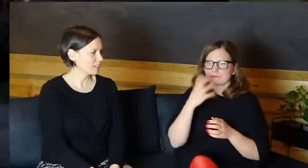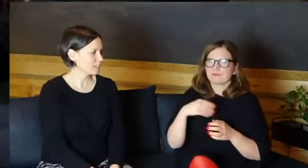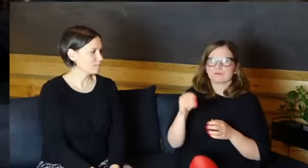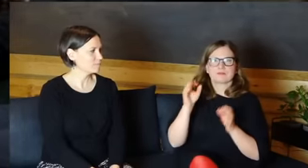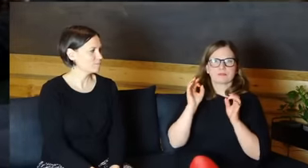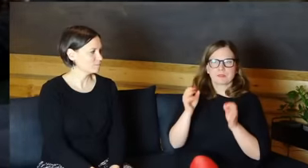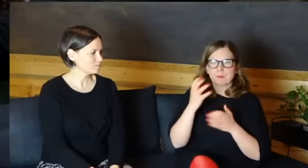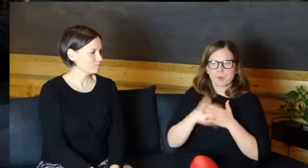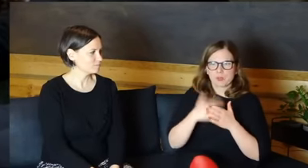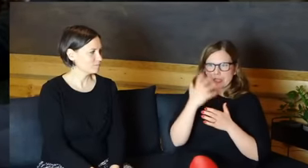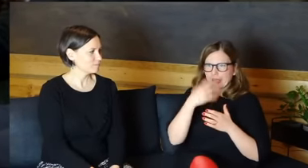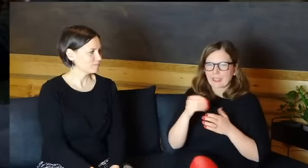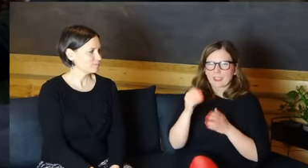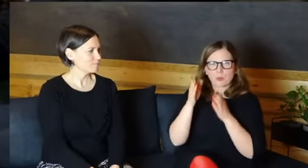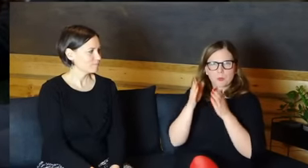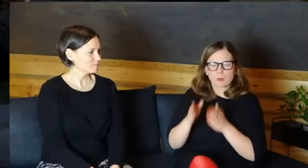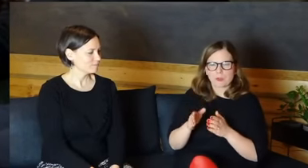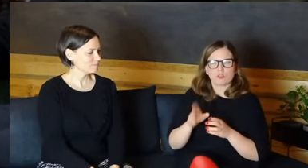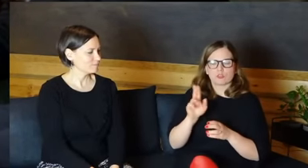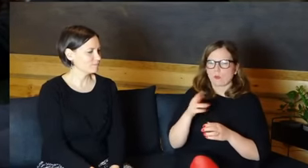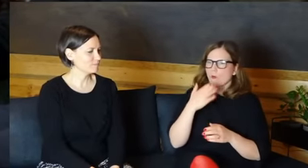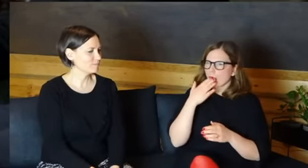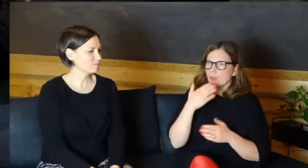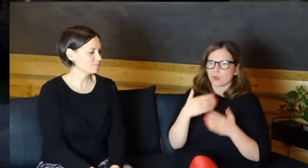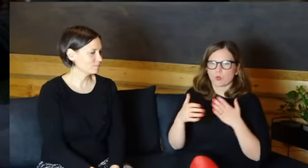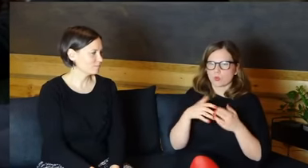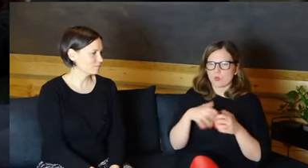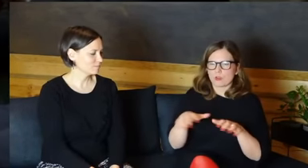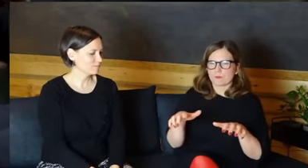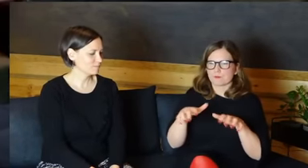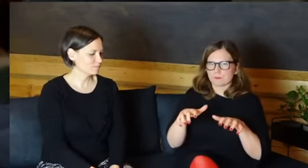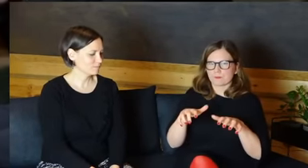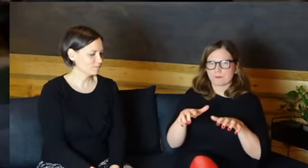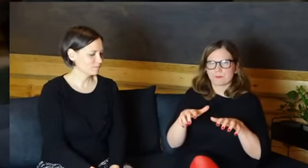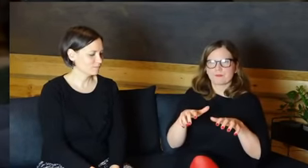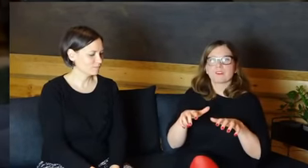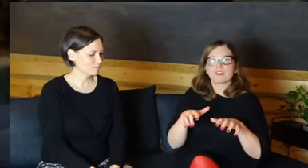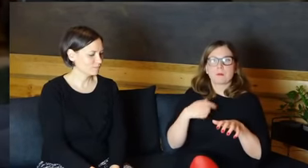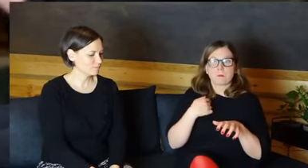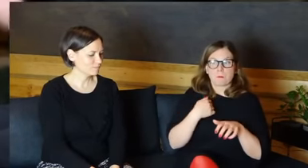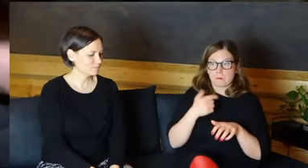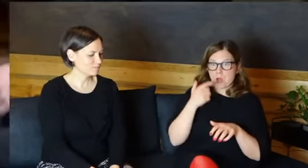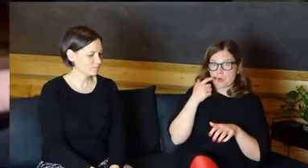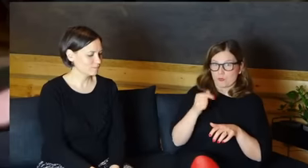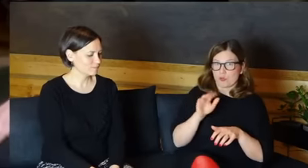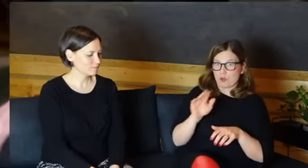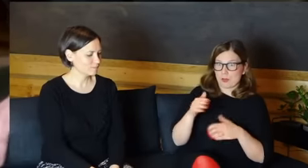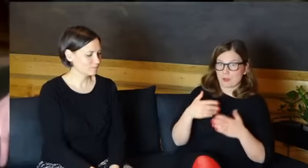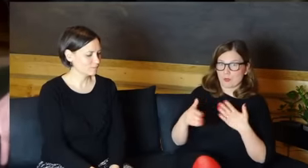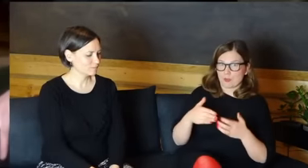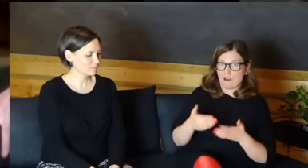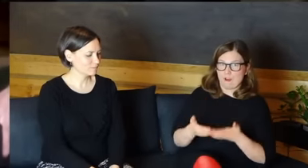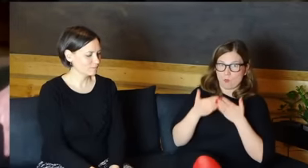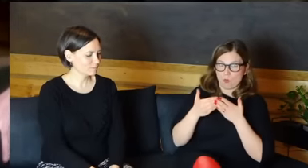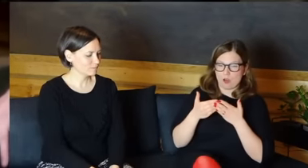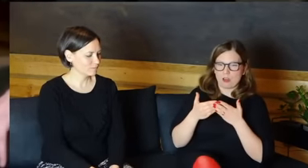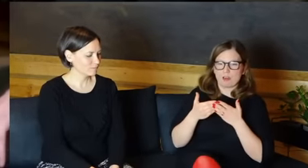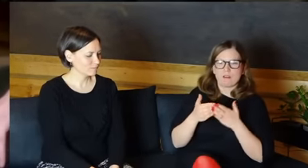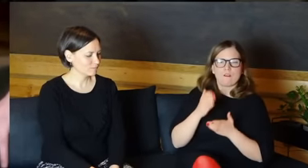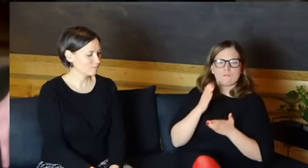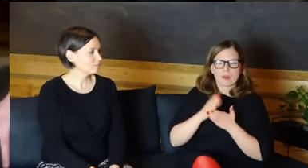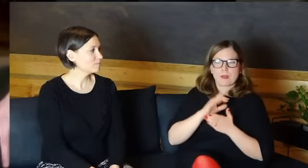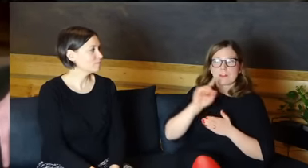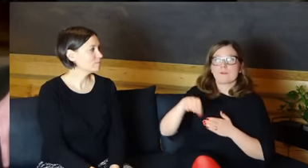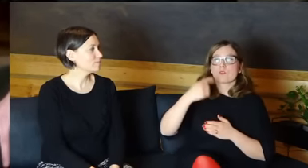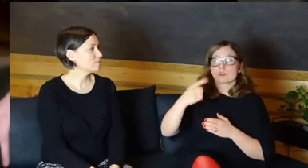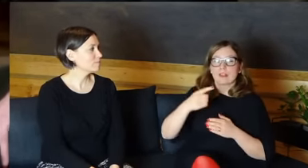hyvin homma haltuun. Ja uskon, että tuolla toiminnalla niin varmasti ensi vuodesta tulee